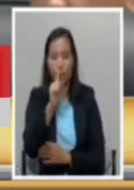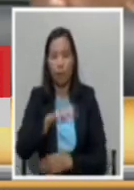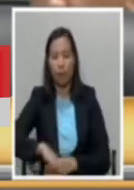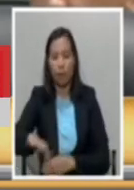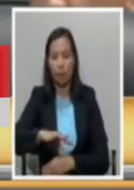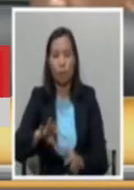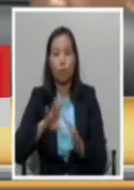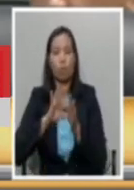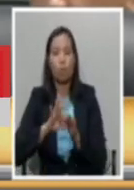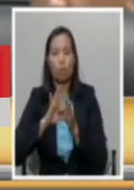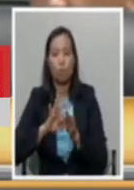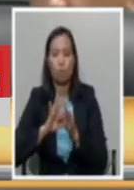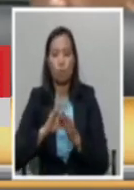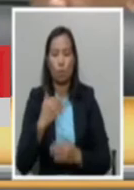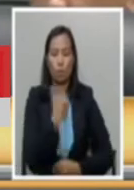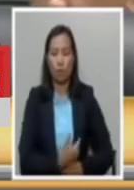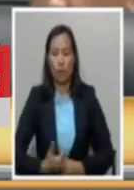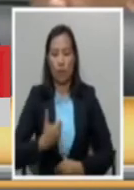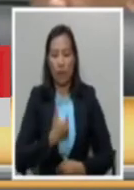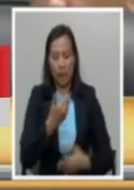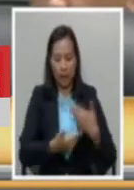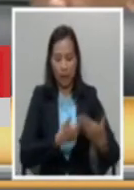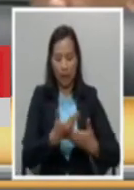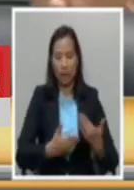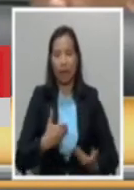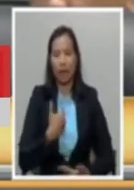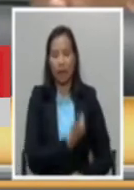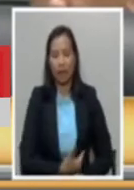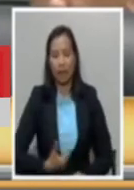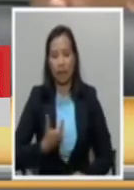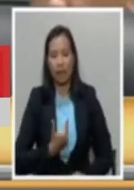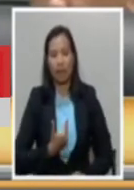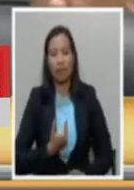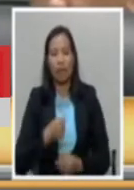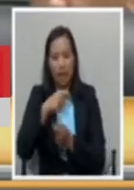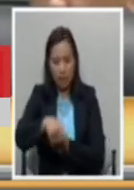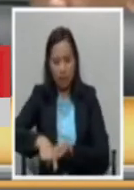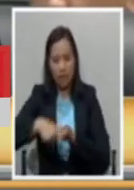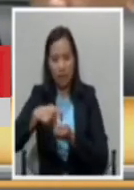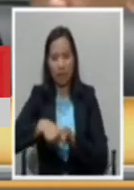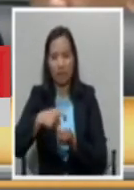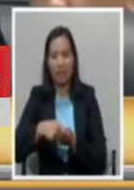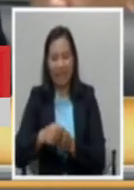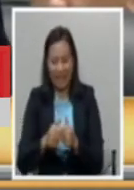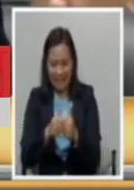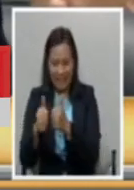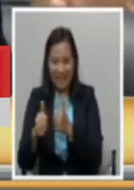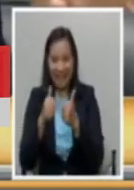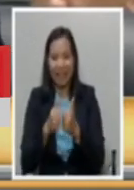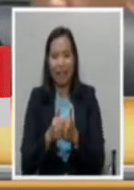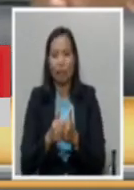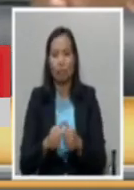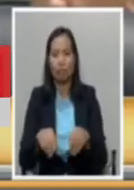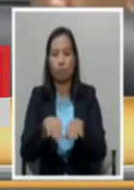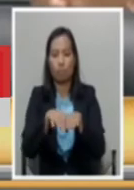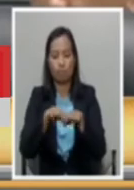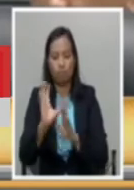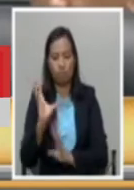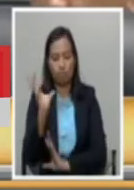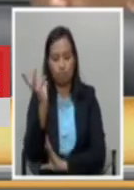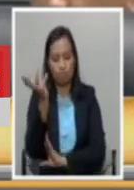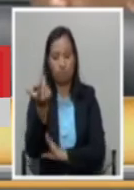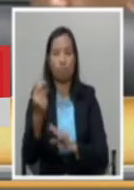พวันนี้ตลาดอาหารสุขภาพและตลาดอาหารเกษตรอินทรีย์มีมูลค่าทั่วโลกในขณะนี้ครับท่านประธาน